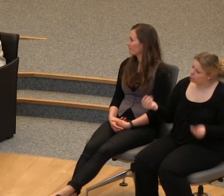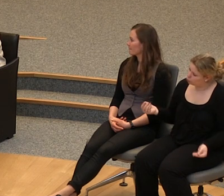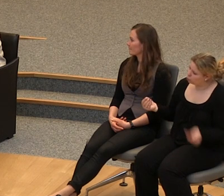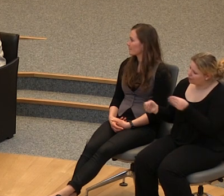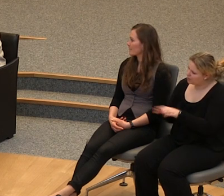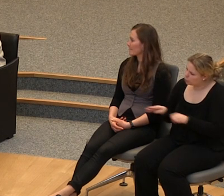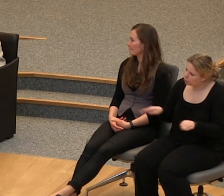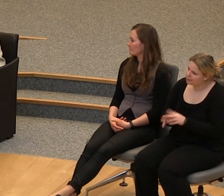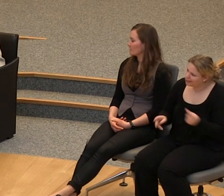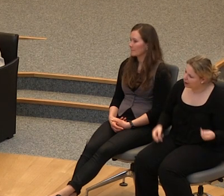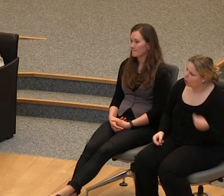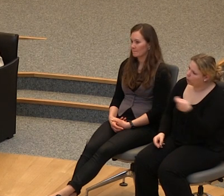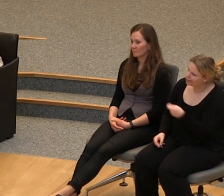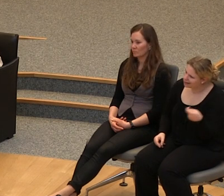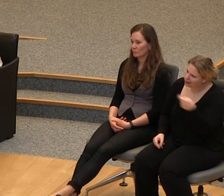also